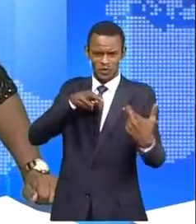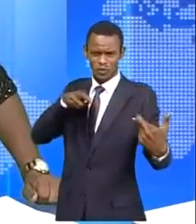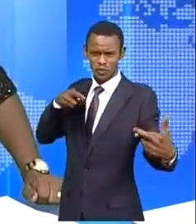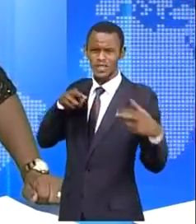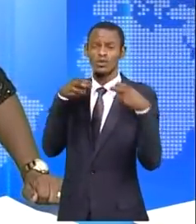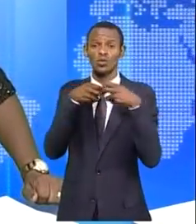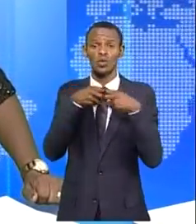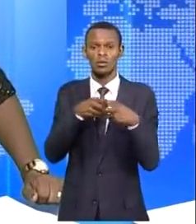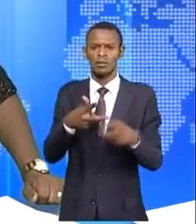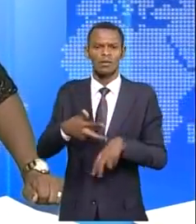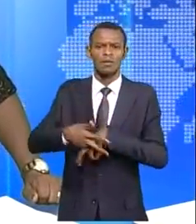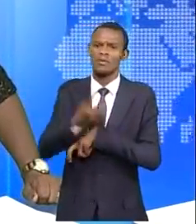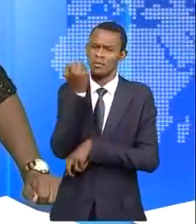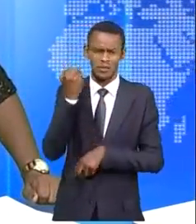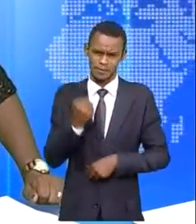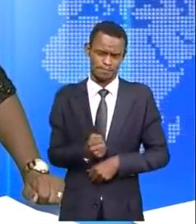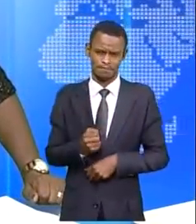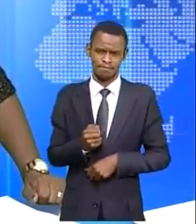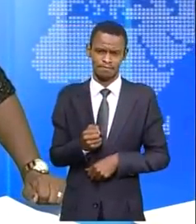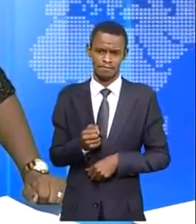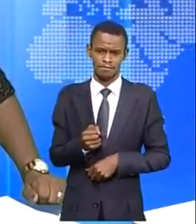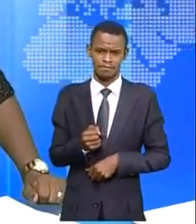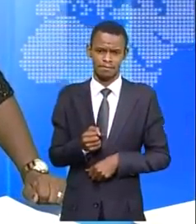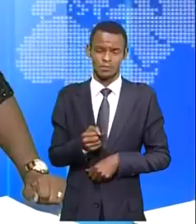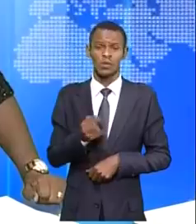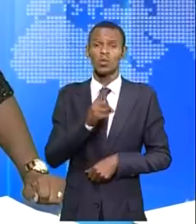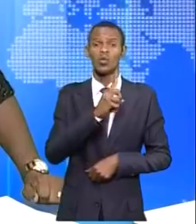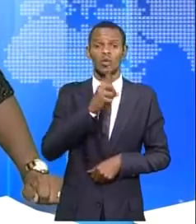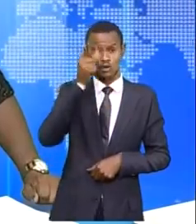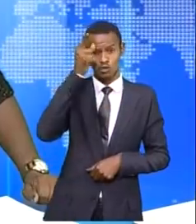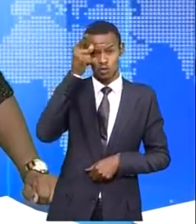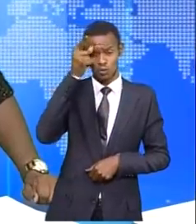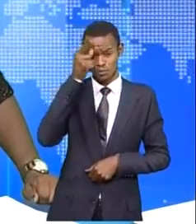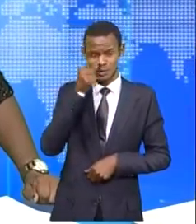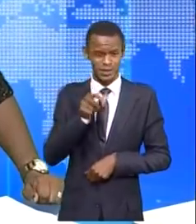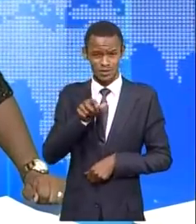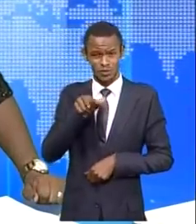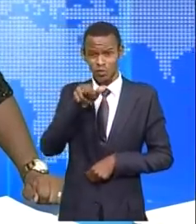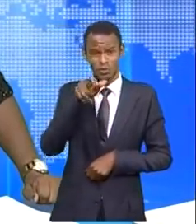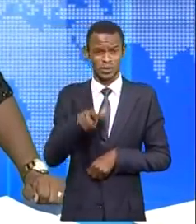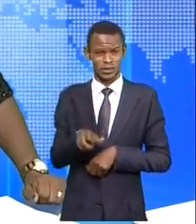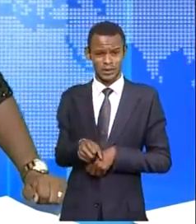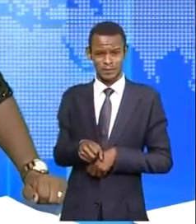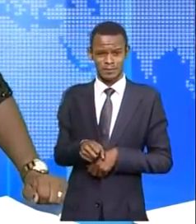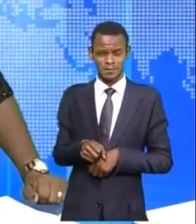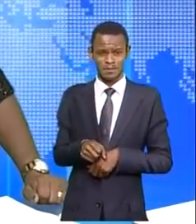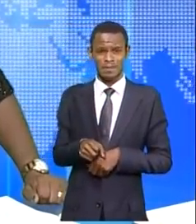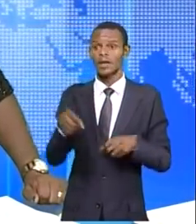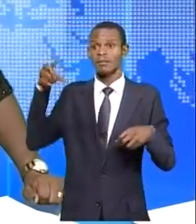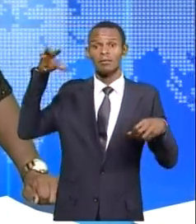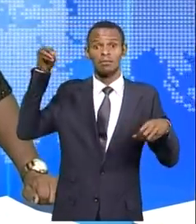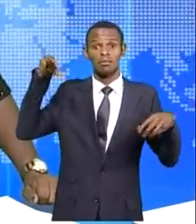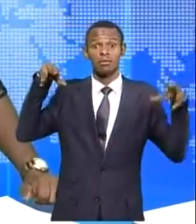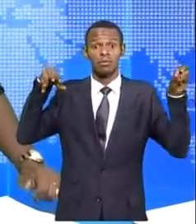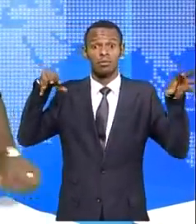la société nationale d'électricité à lubumbashi conséquence plusieurs quartiers dans le noir est compris l'université de lubumbashi